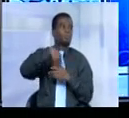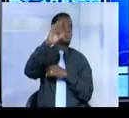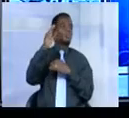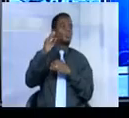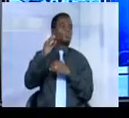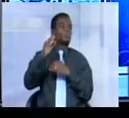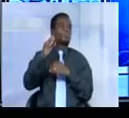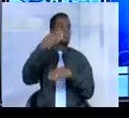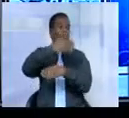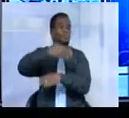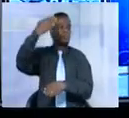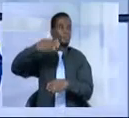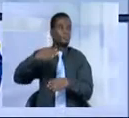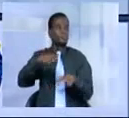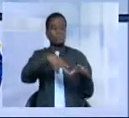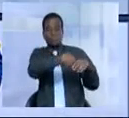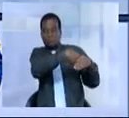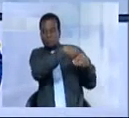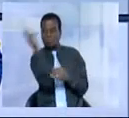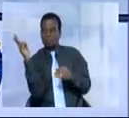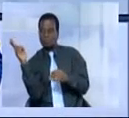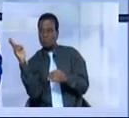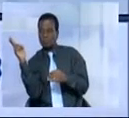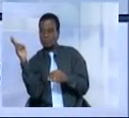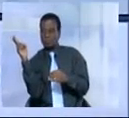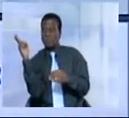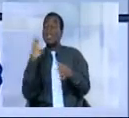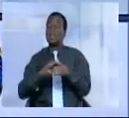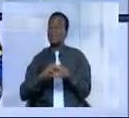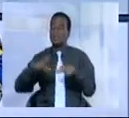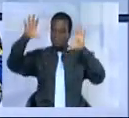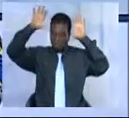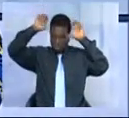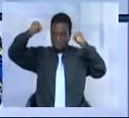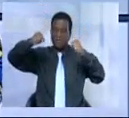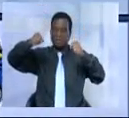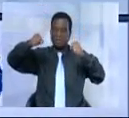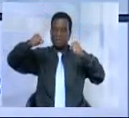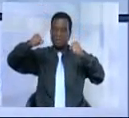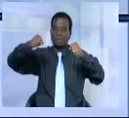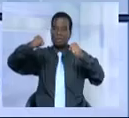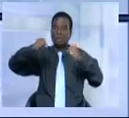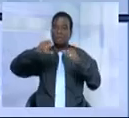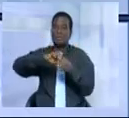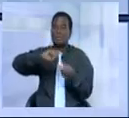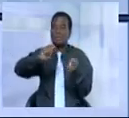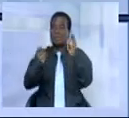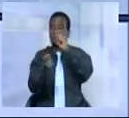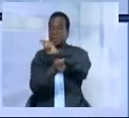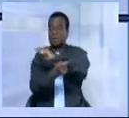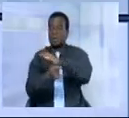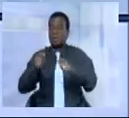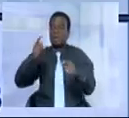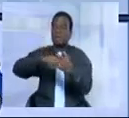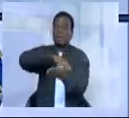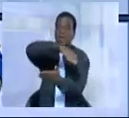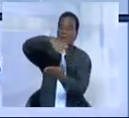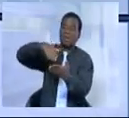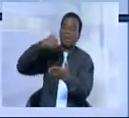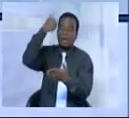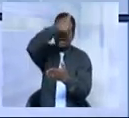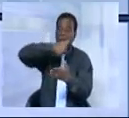frontières, la démission du président par intérim Michel Djotodia a été accueillie vendredi à Bangui par des scènes de liesse. Des milliers de